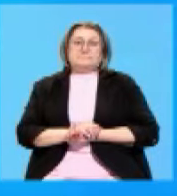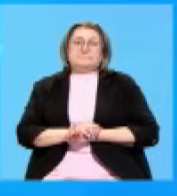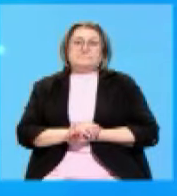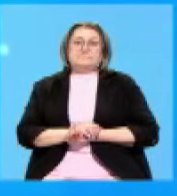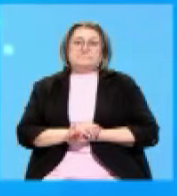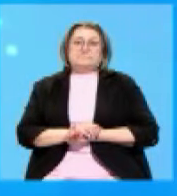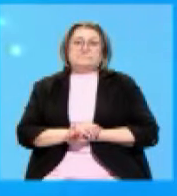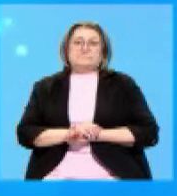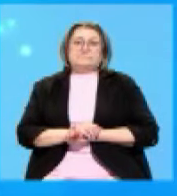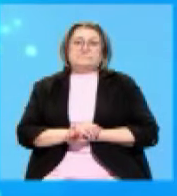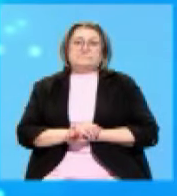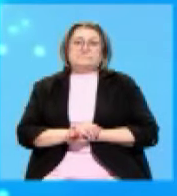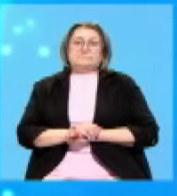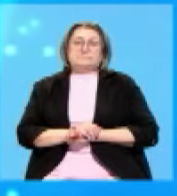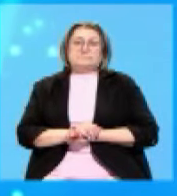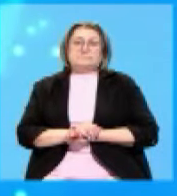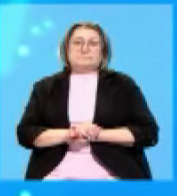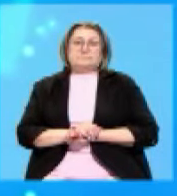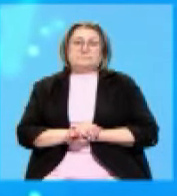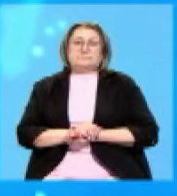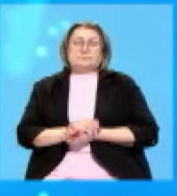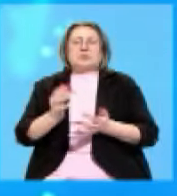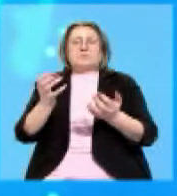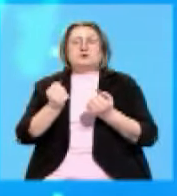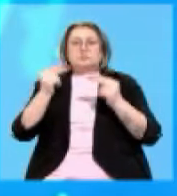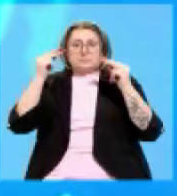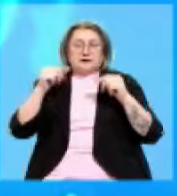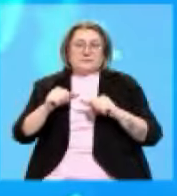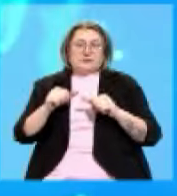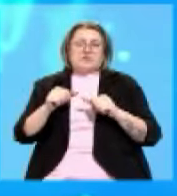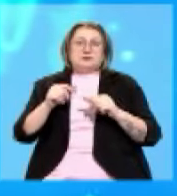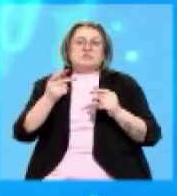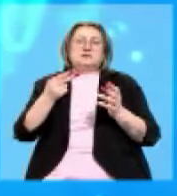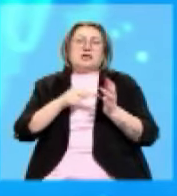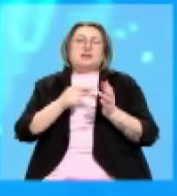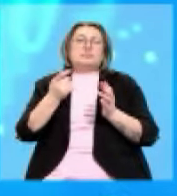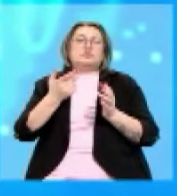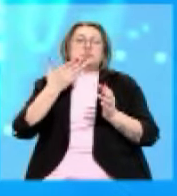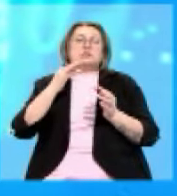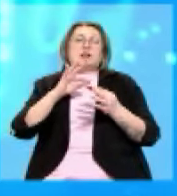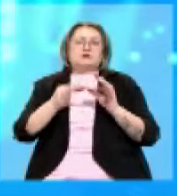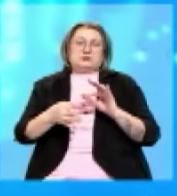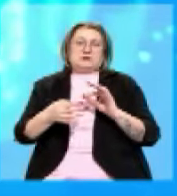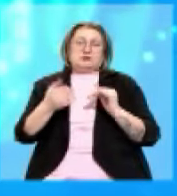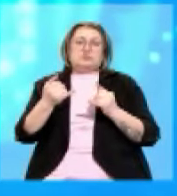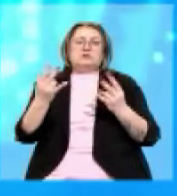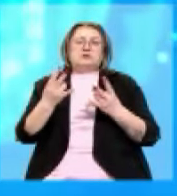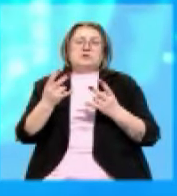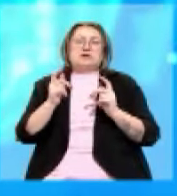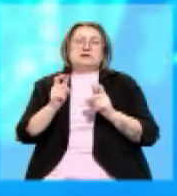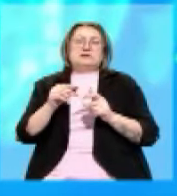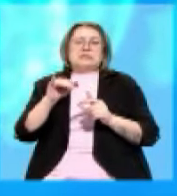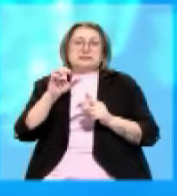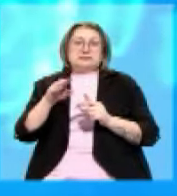Көлік жүргізуші куәлігін алу біршама қиындай түсті. Енді жол ережелерін жақсы білетініңізді тексеру үшін мамандандырылған